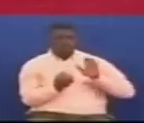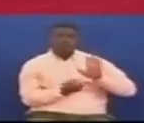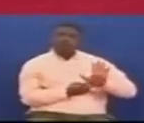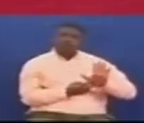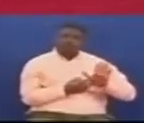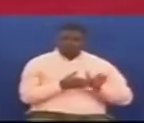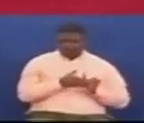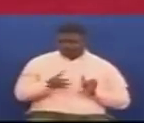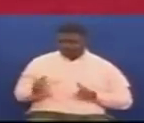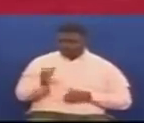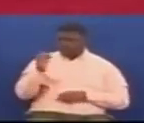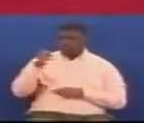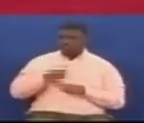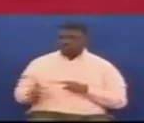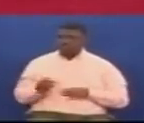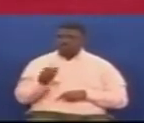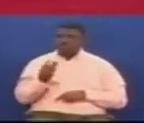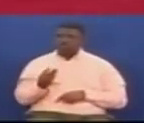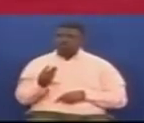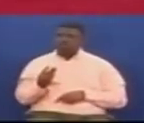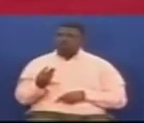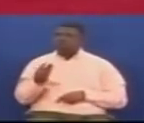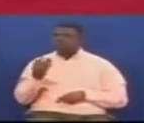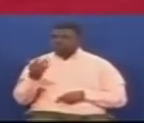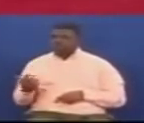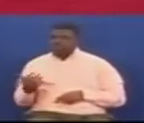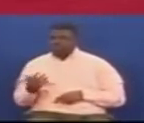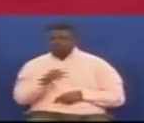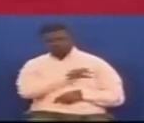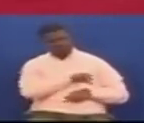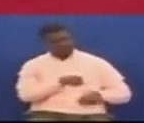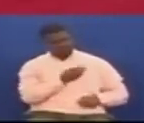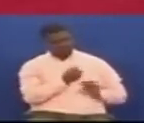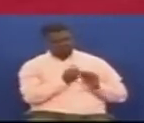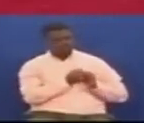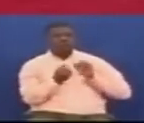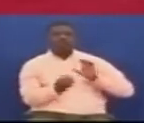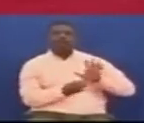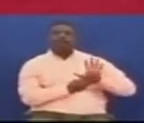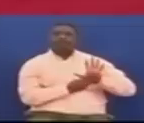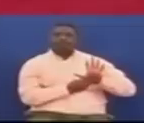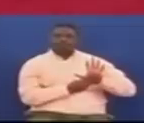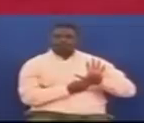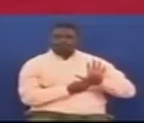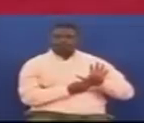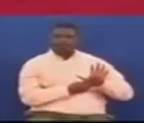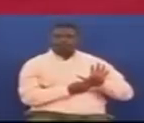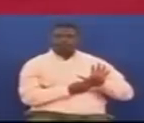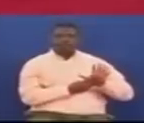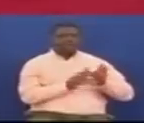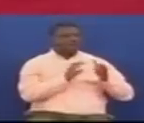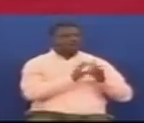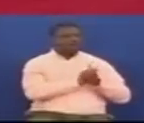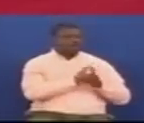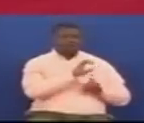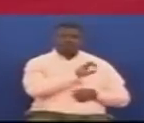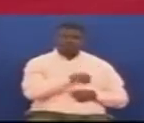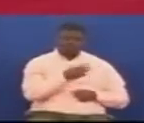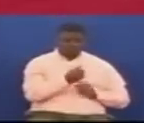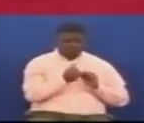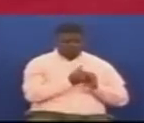hadi wastani wa 3.5% mwaka 2018. Hadi mwezi Aprili